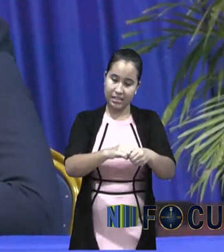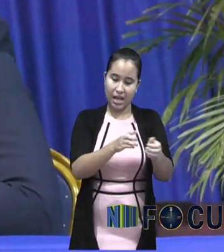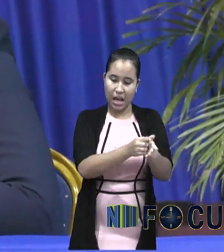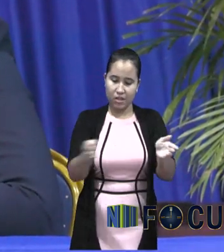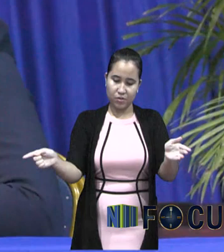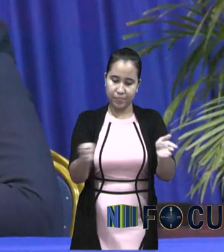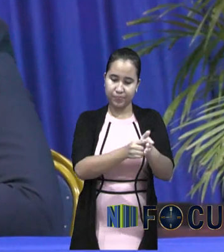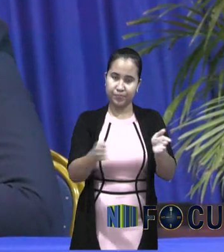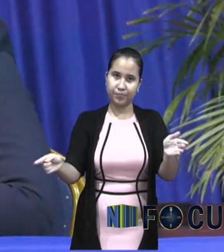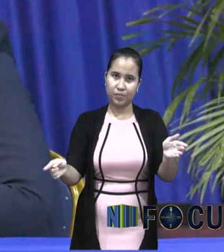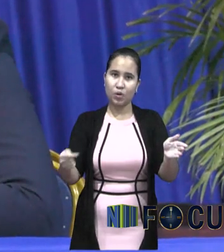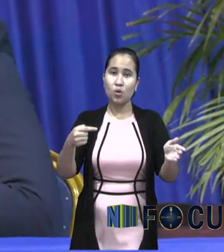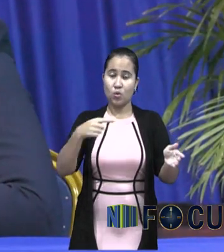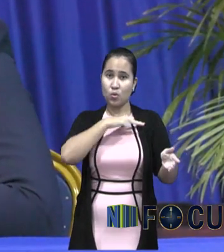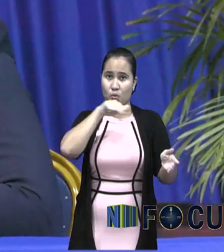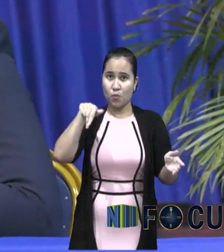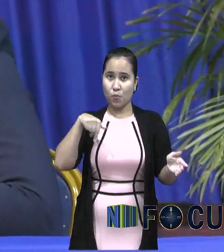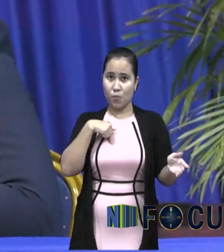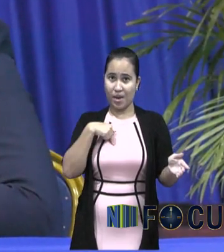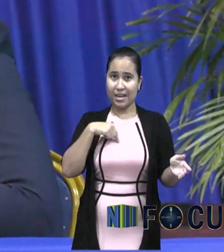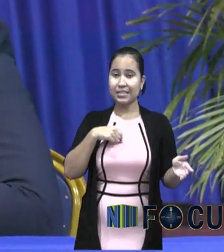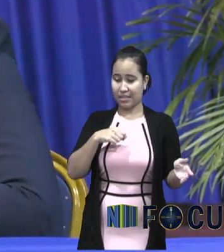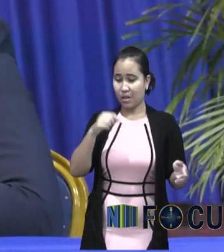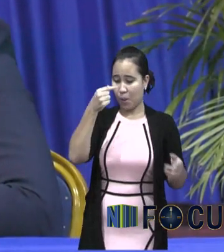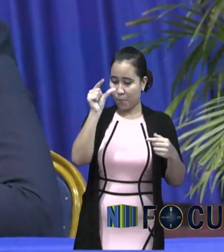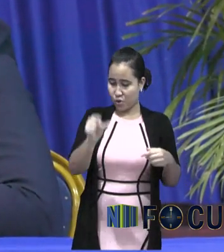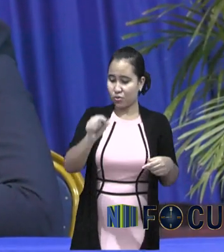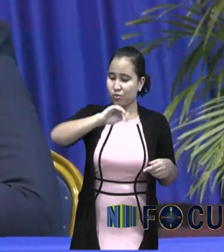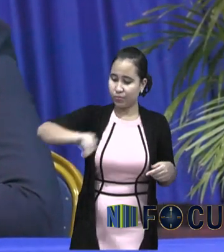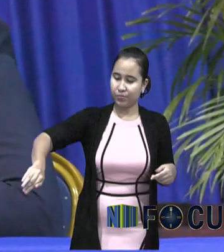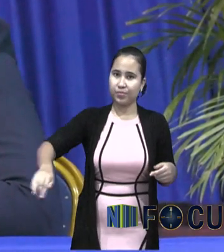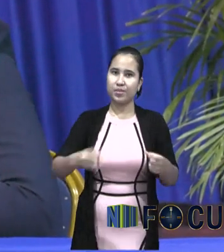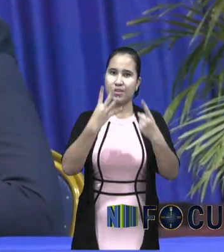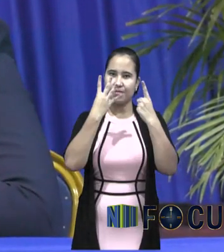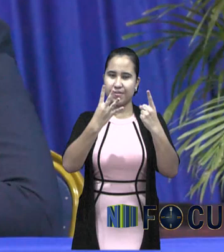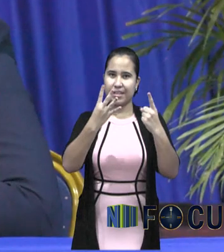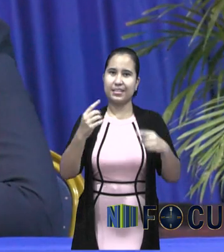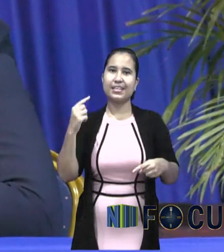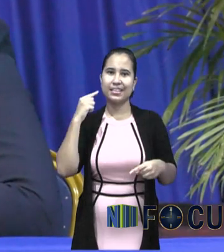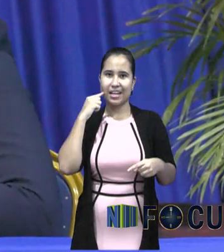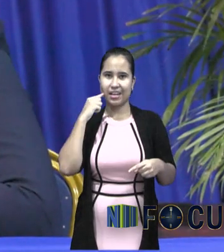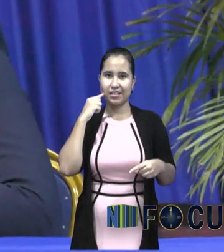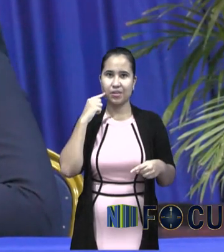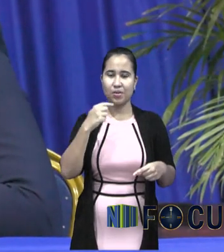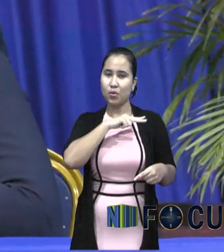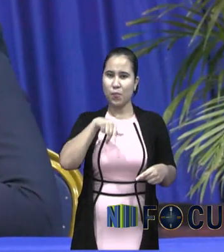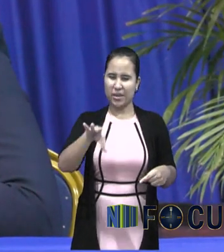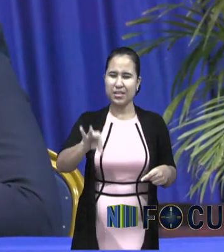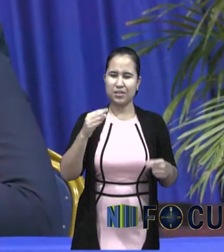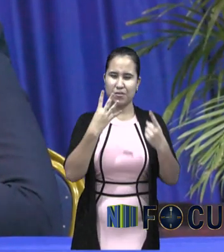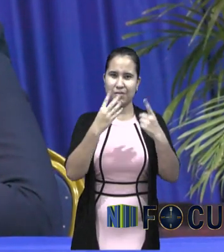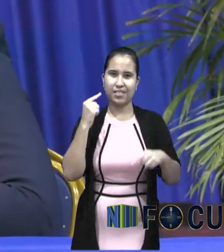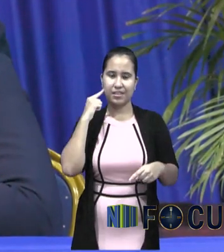We plaatsen iemand in quarantaine gelinkt aan die 14 dagen. Daarom kiezen we voor 14 dagen. Quarantaine